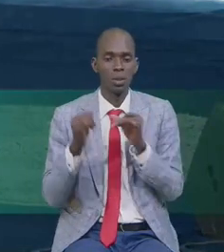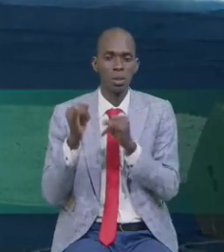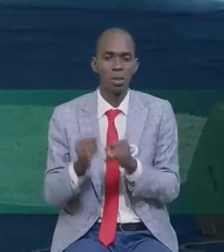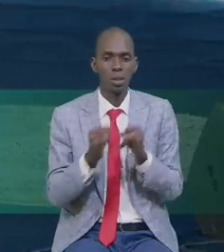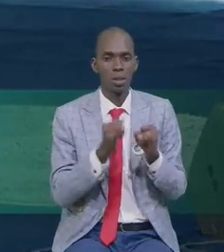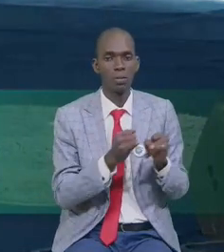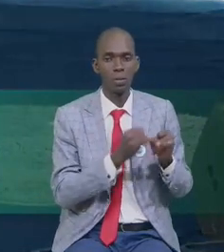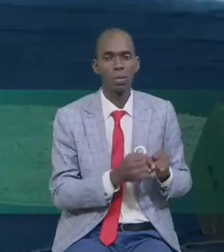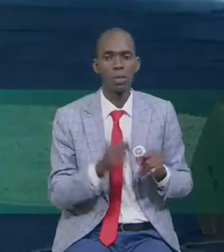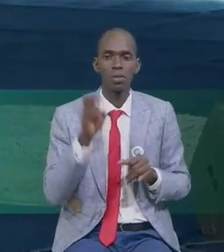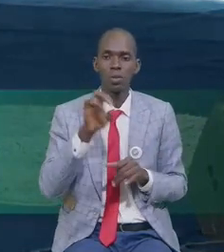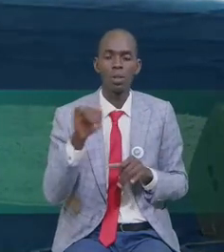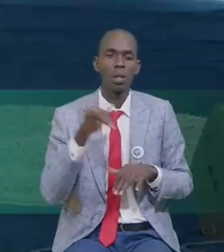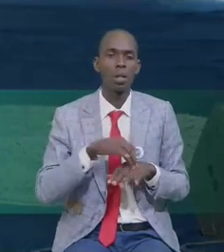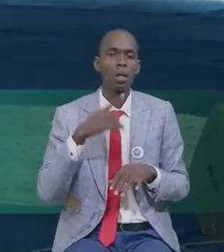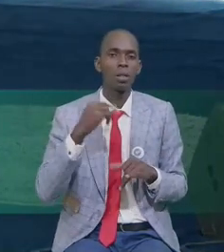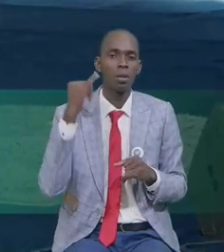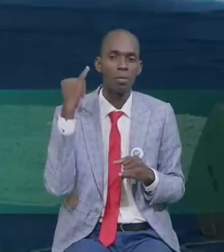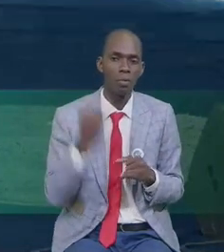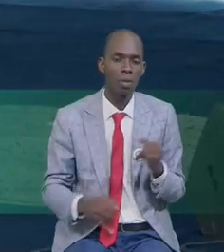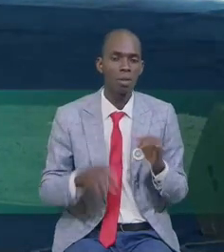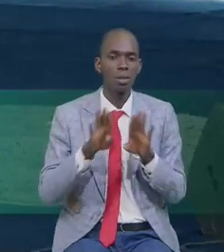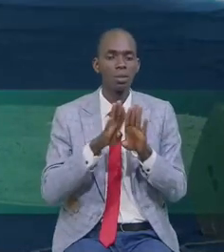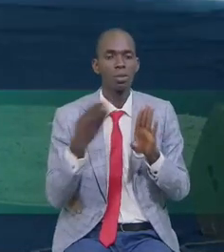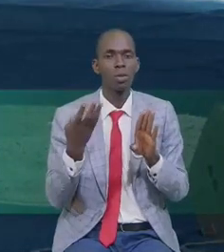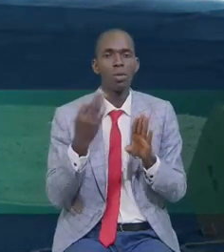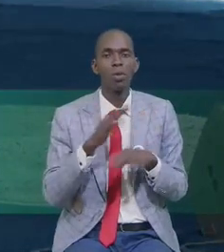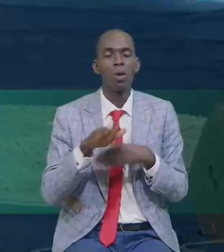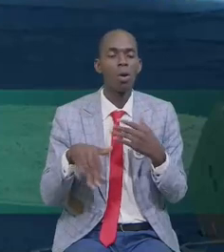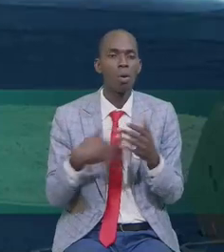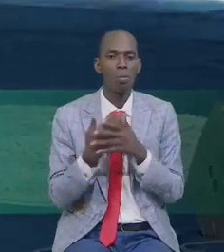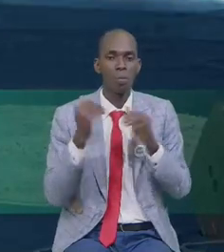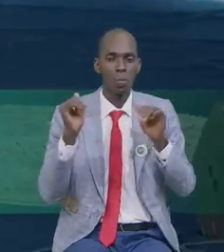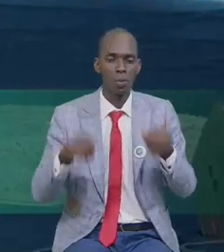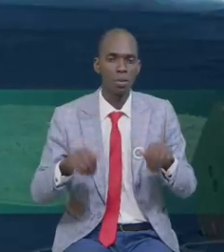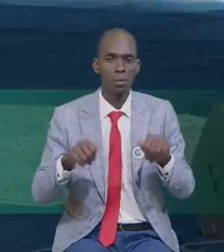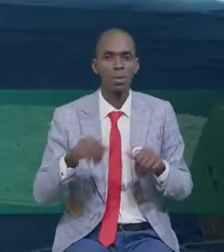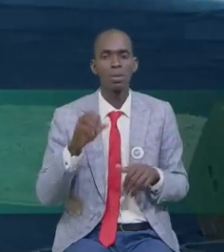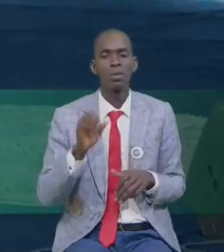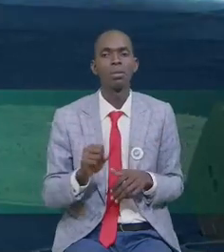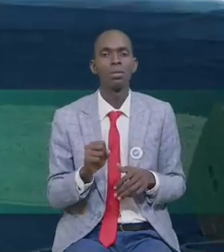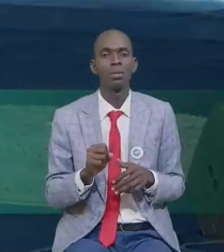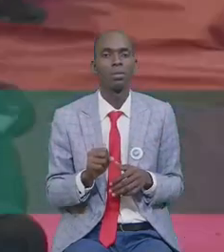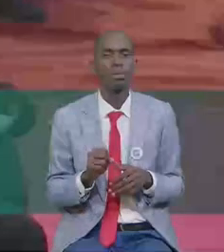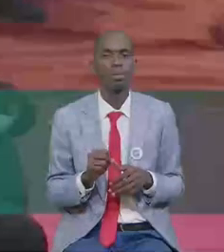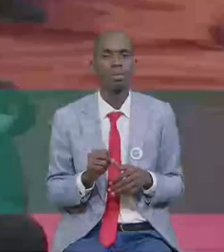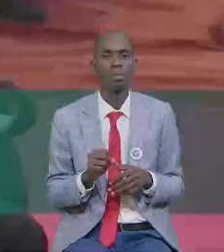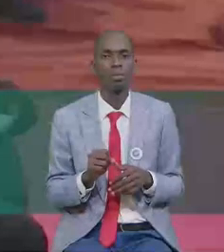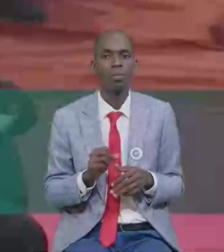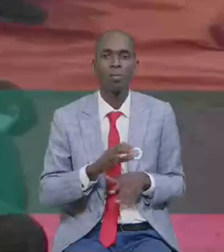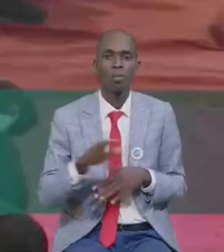porte de provision de notre ami. Troisième élément, frapper de façon individuelle à la porte finale de toutes